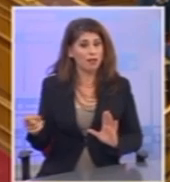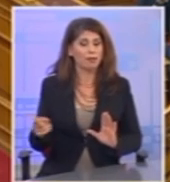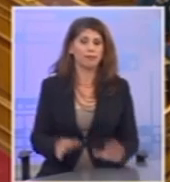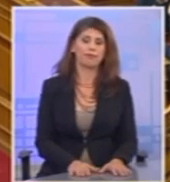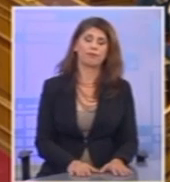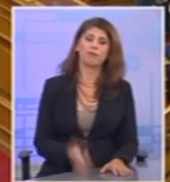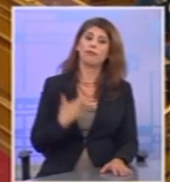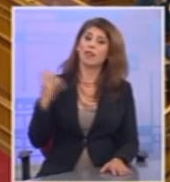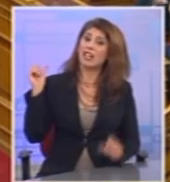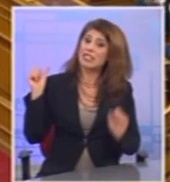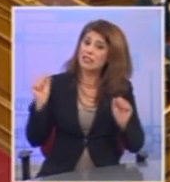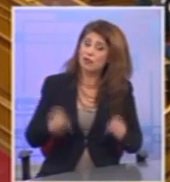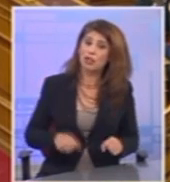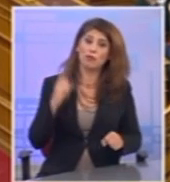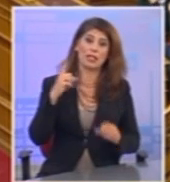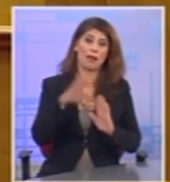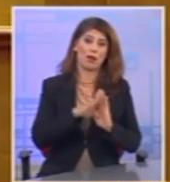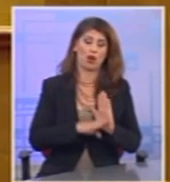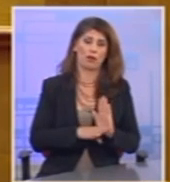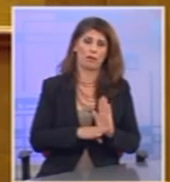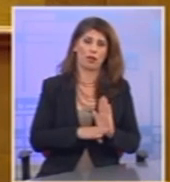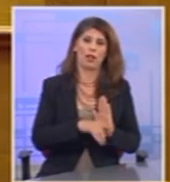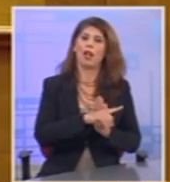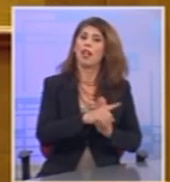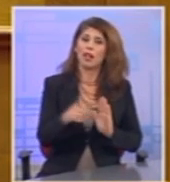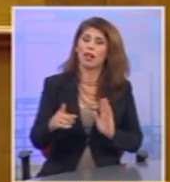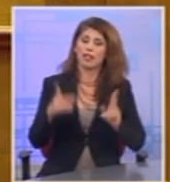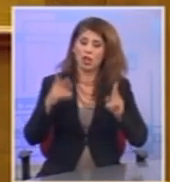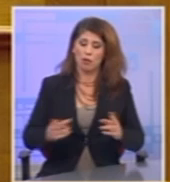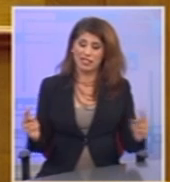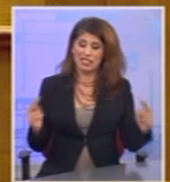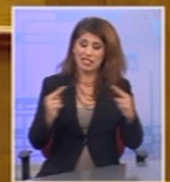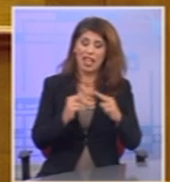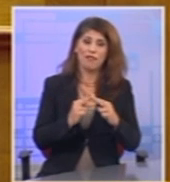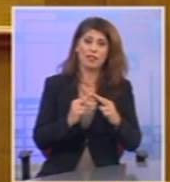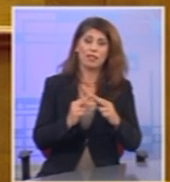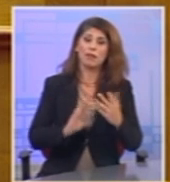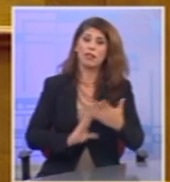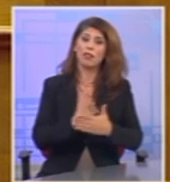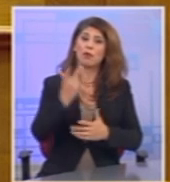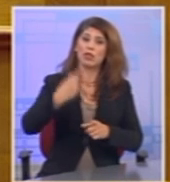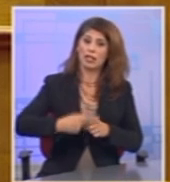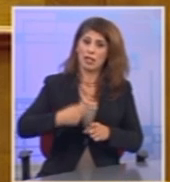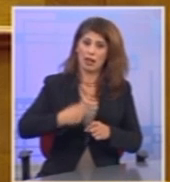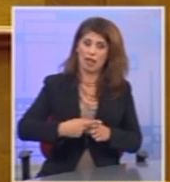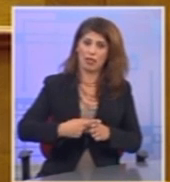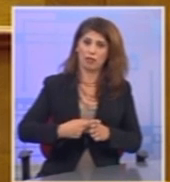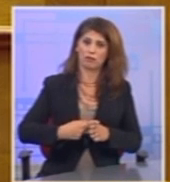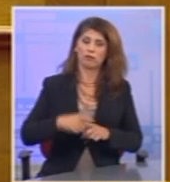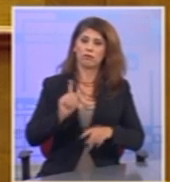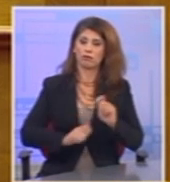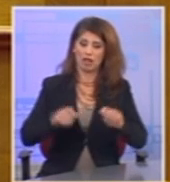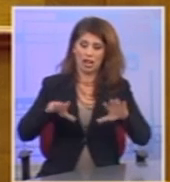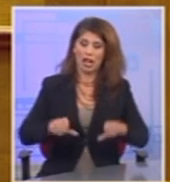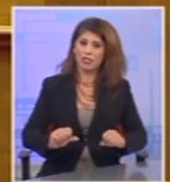να συμφωνήσουμε σε ένα πρόγραμμα. Έχετε κόψει όλες τις γέφυρες με την δημιουργική Ελλάδα, στείνετε ένα